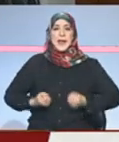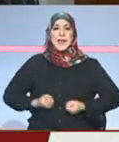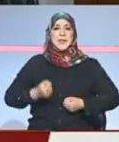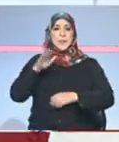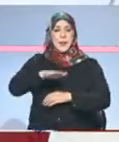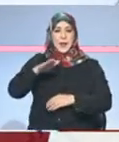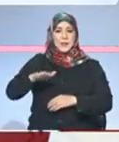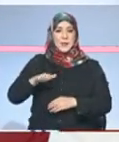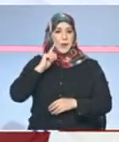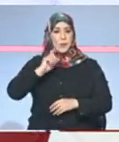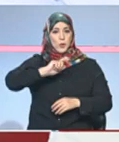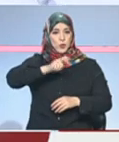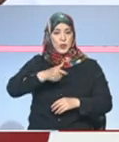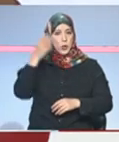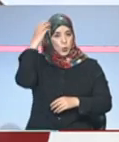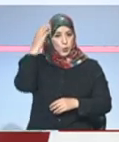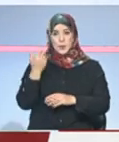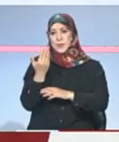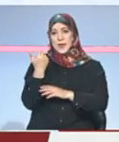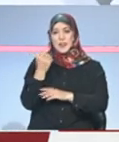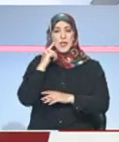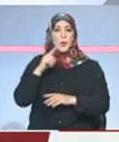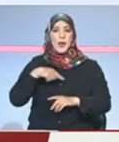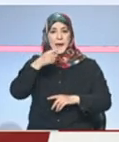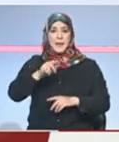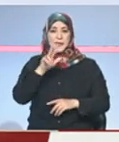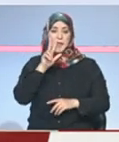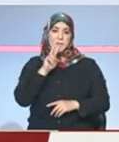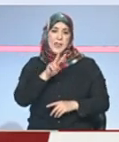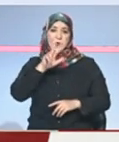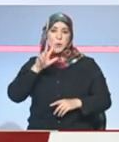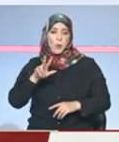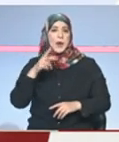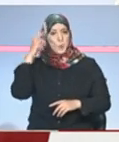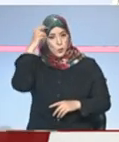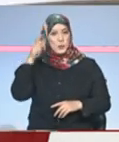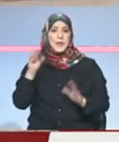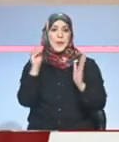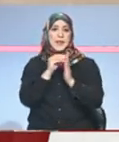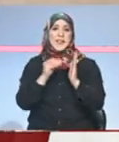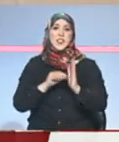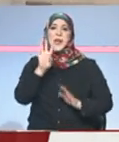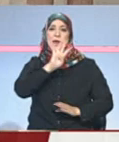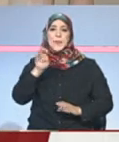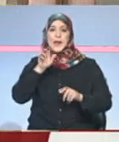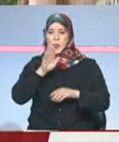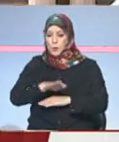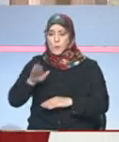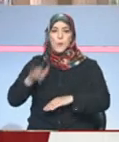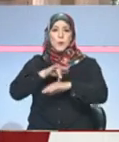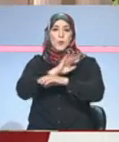بوستة. ومنذ شهر أوت الجاري وإلى غاية 23 تم تسجيل 40 حالة